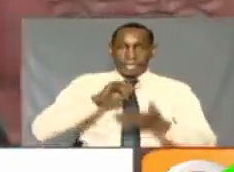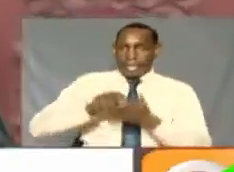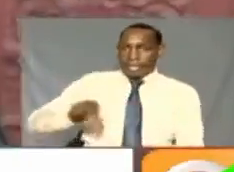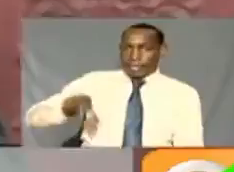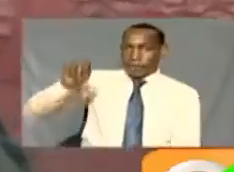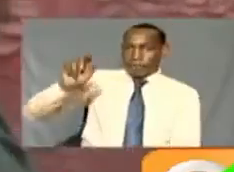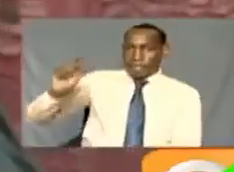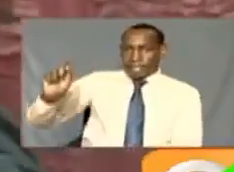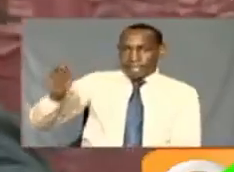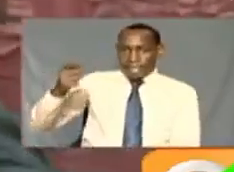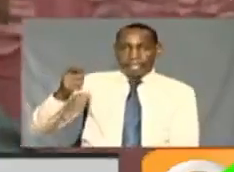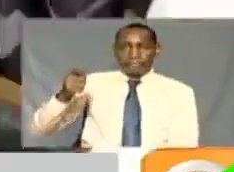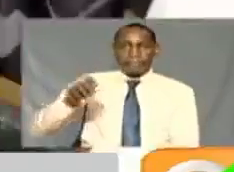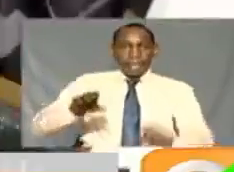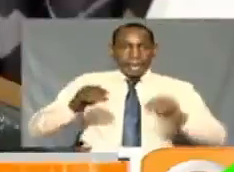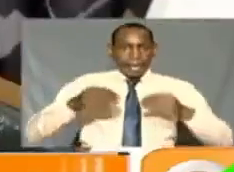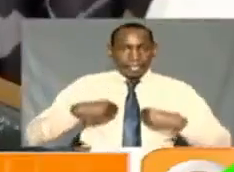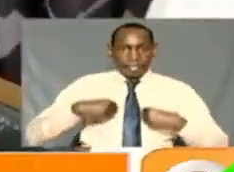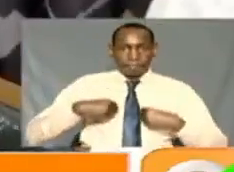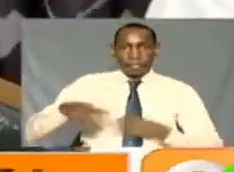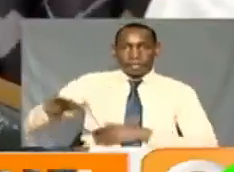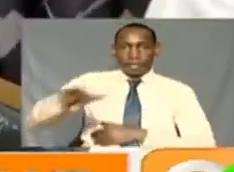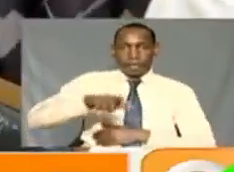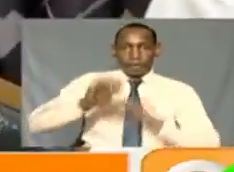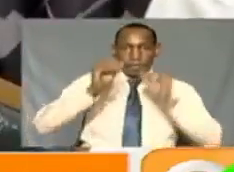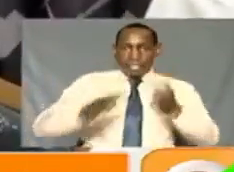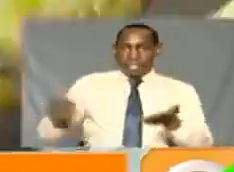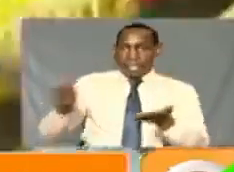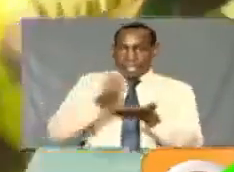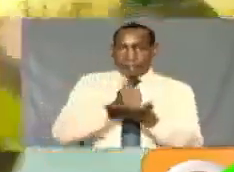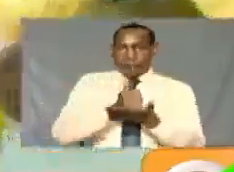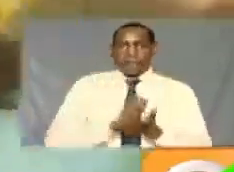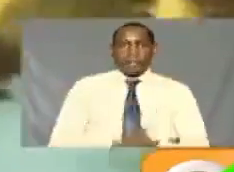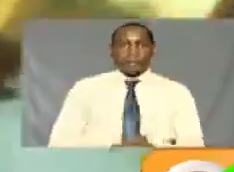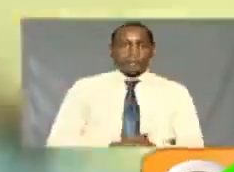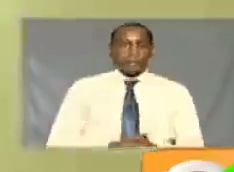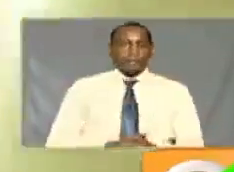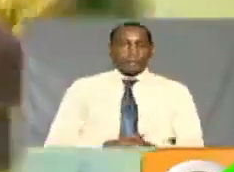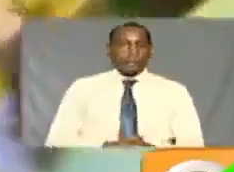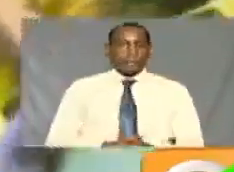the local teachers be employed. Makori Ongechi, runinga ya Citizen, Nairobi.